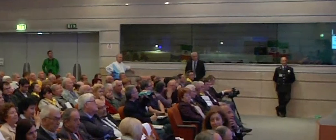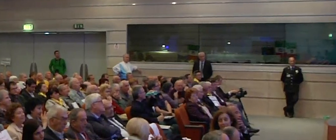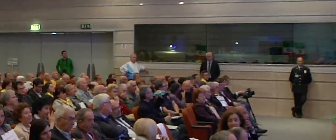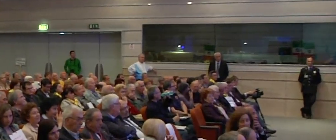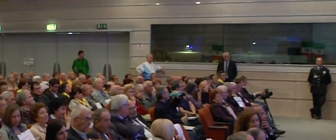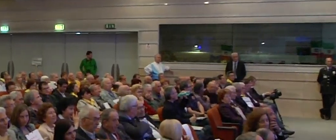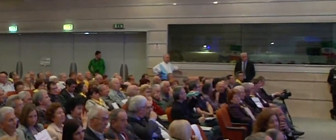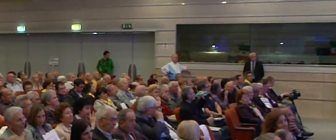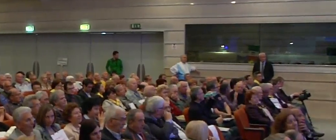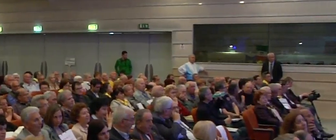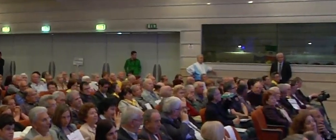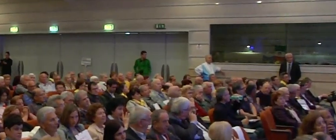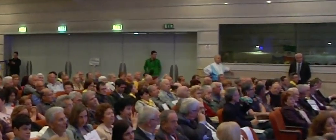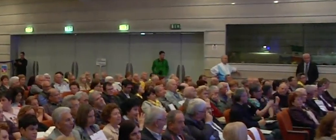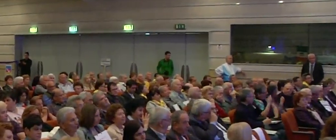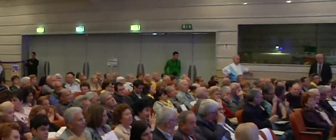Grazie.